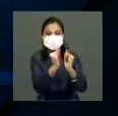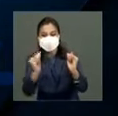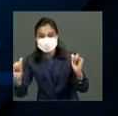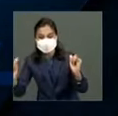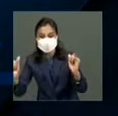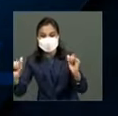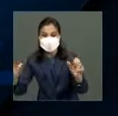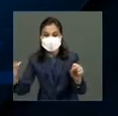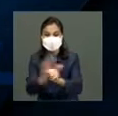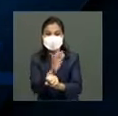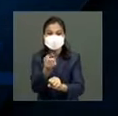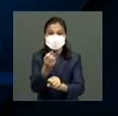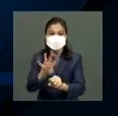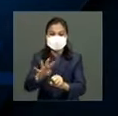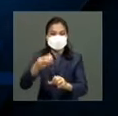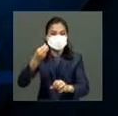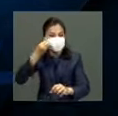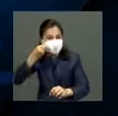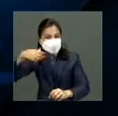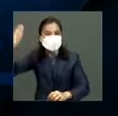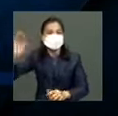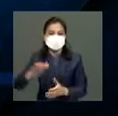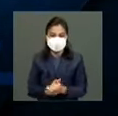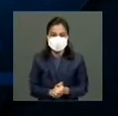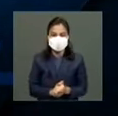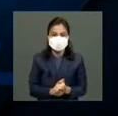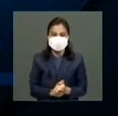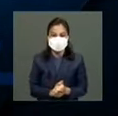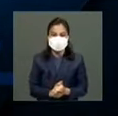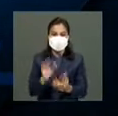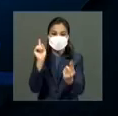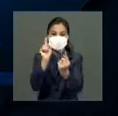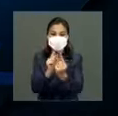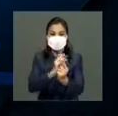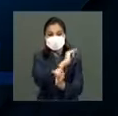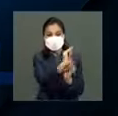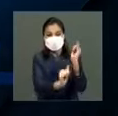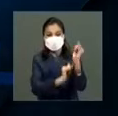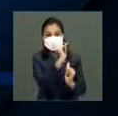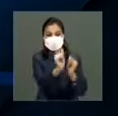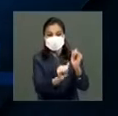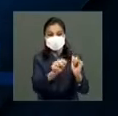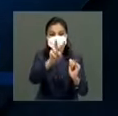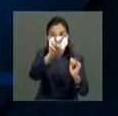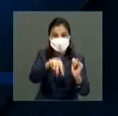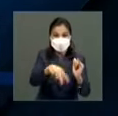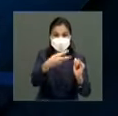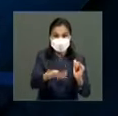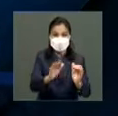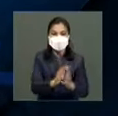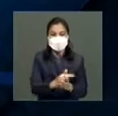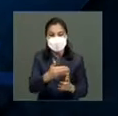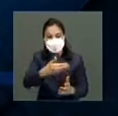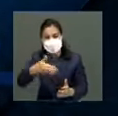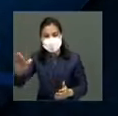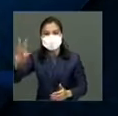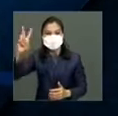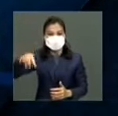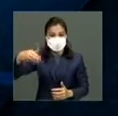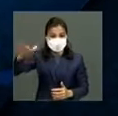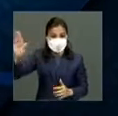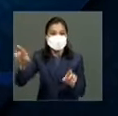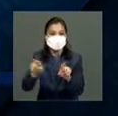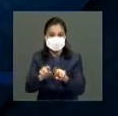ที่พีคที่เราเจอกันมาเนี่ยนะครับที่เข้าไป 2,000 กว่าทั้งหลายเนี่ยก็จะมีออก 2,000 กว่านี้อย่างนี้ด้วยเหมือนกันซึ่